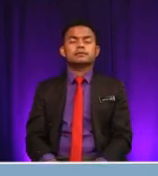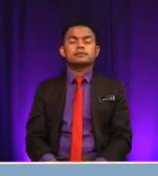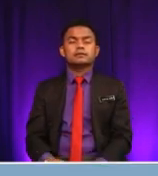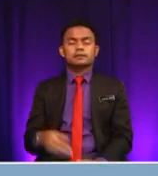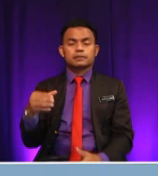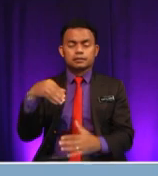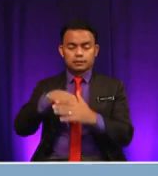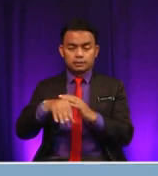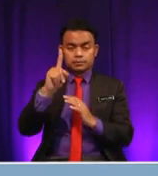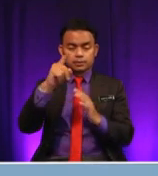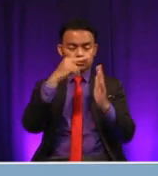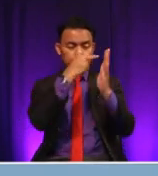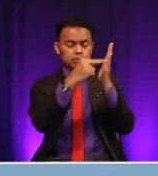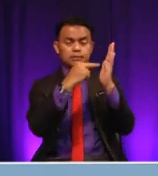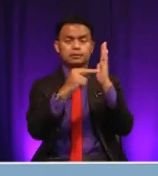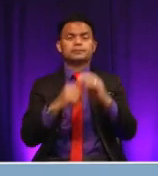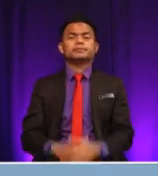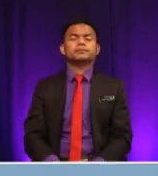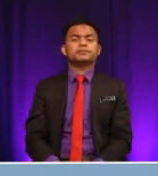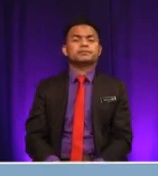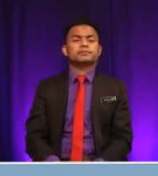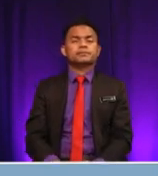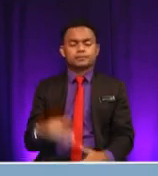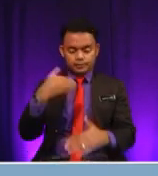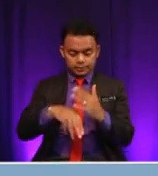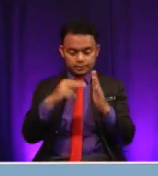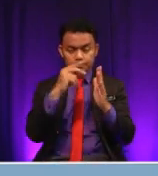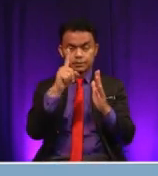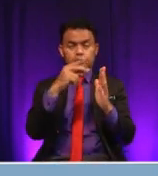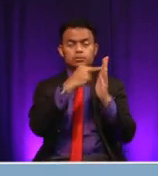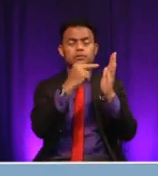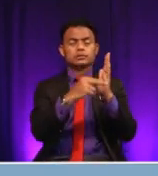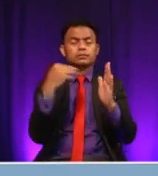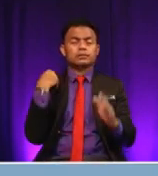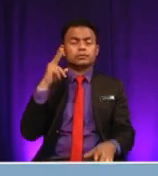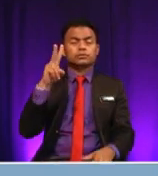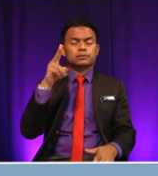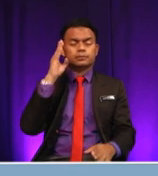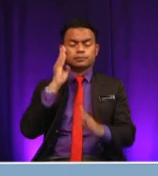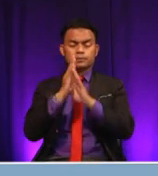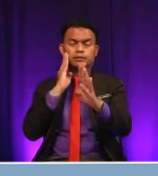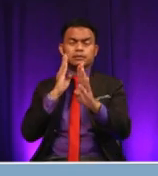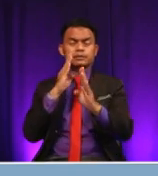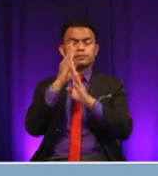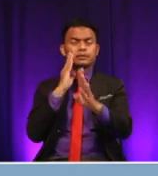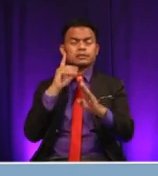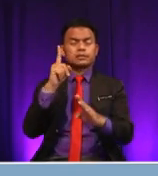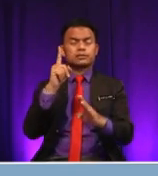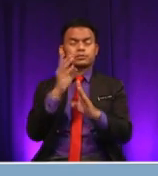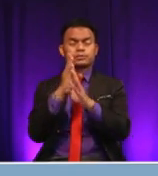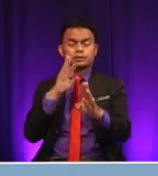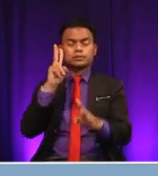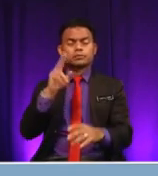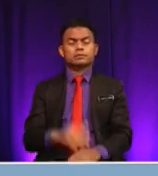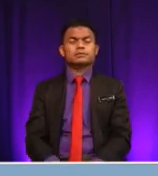rangka ee senang nih dalam satu rangkap dua baris saja kan ini baris 1 baris 1 ini baris 2